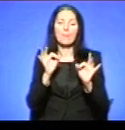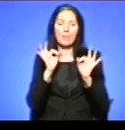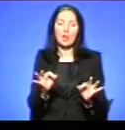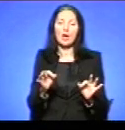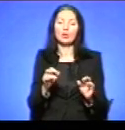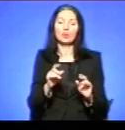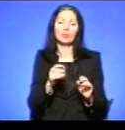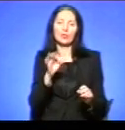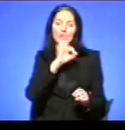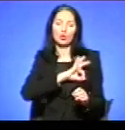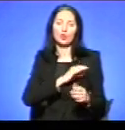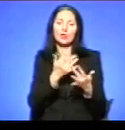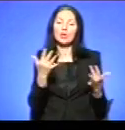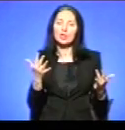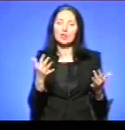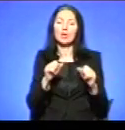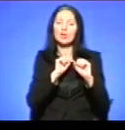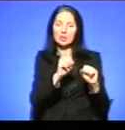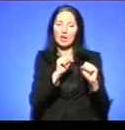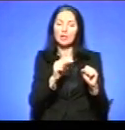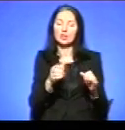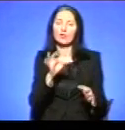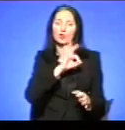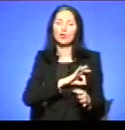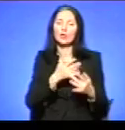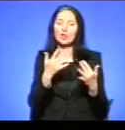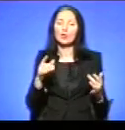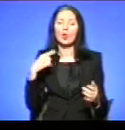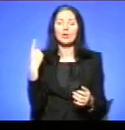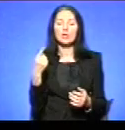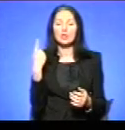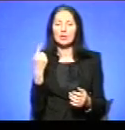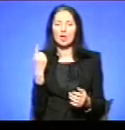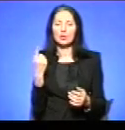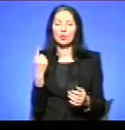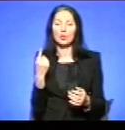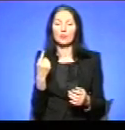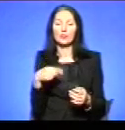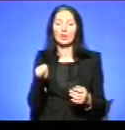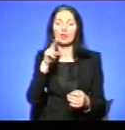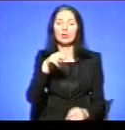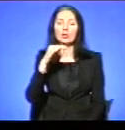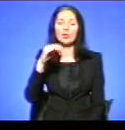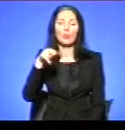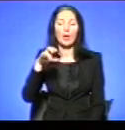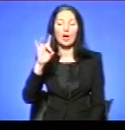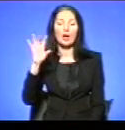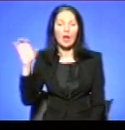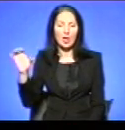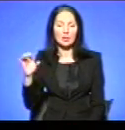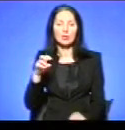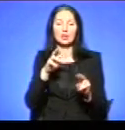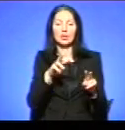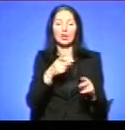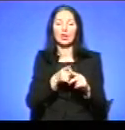ступенями захисту, використовуючи як і різного типу сигналізації, встановлення GPS-трекерів, які допомагають слідкувати